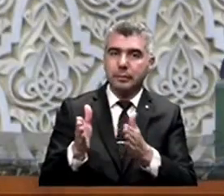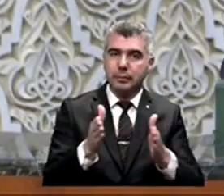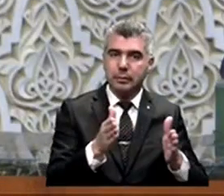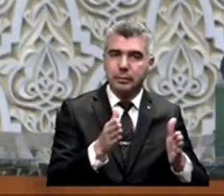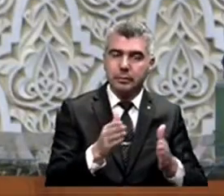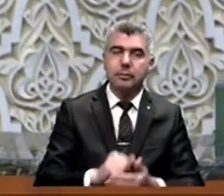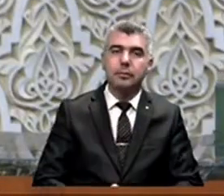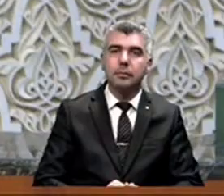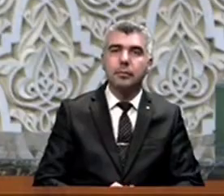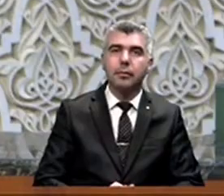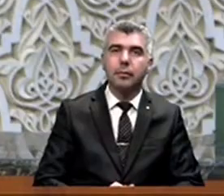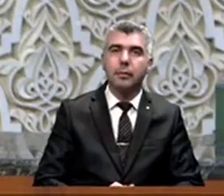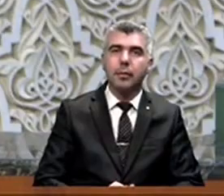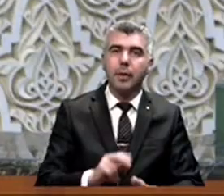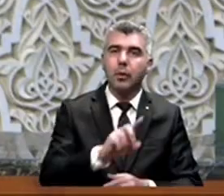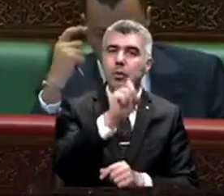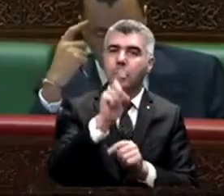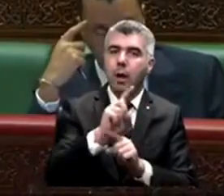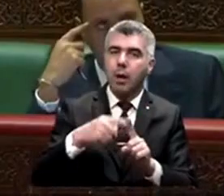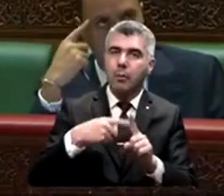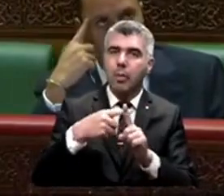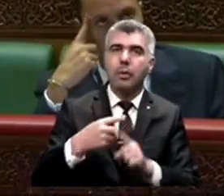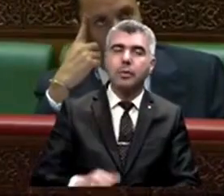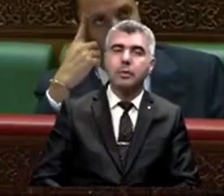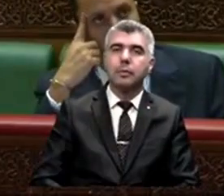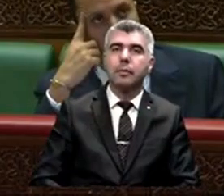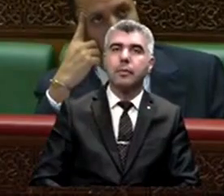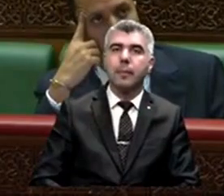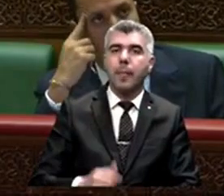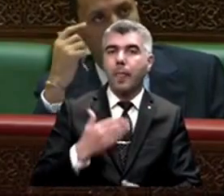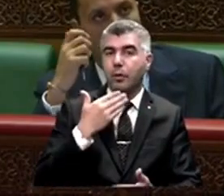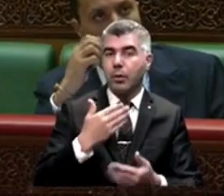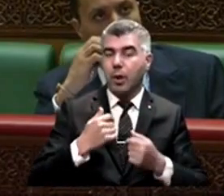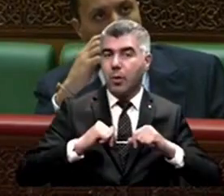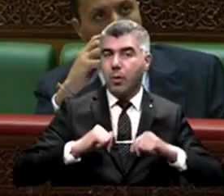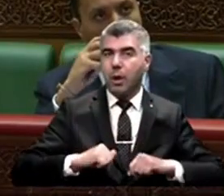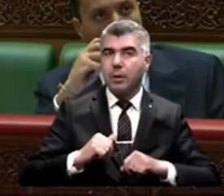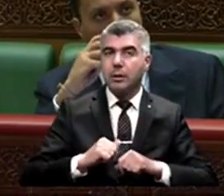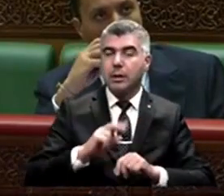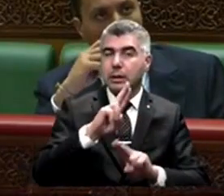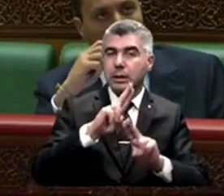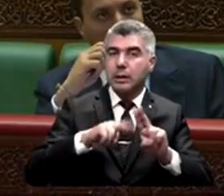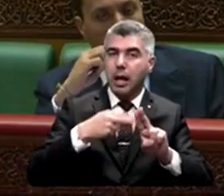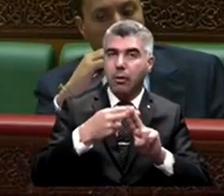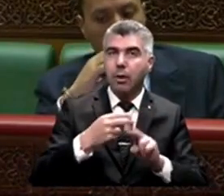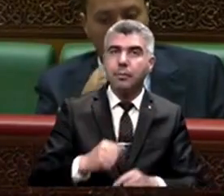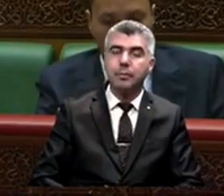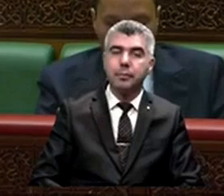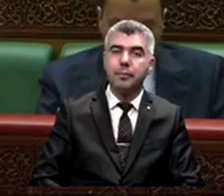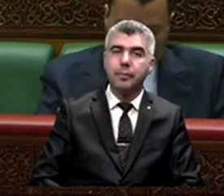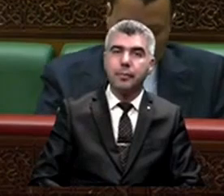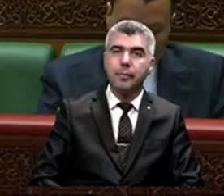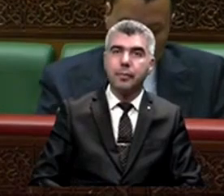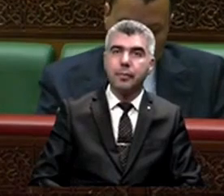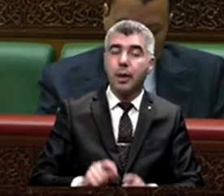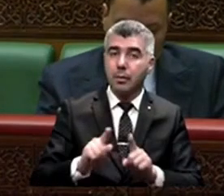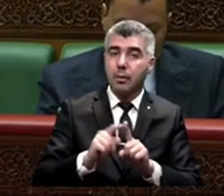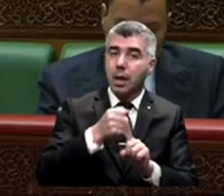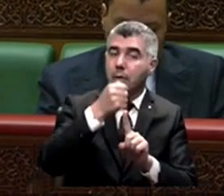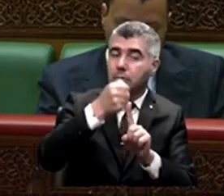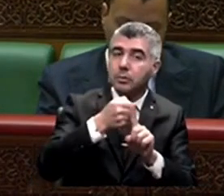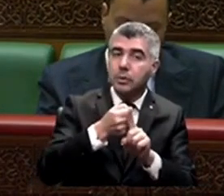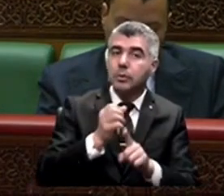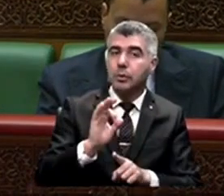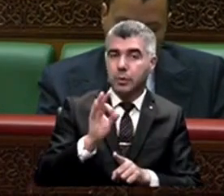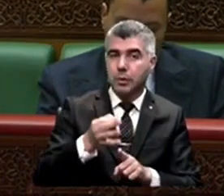كلمة لكم سيد رئيس. شكرا سيد الوزير على هذا الجواب. هي فعلا هي مجهودات سيد الوزير رغم